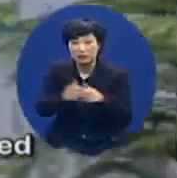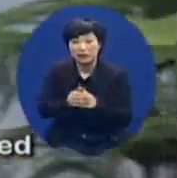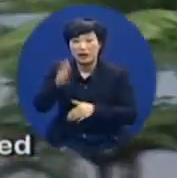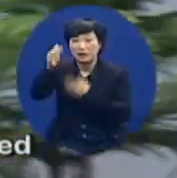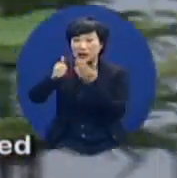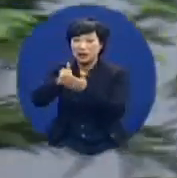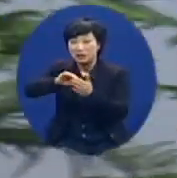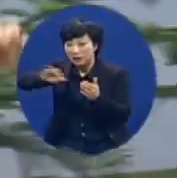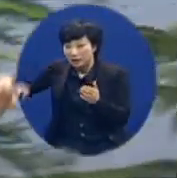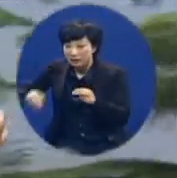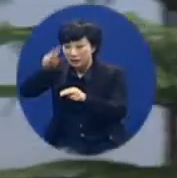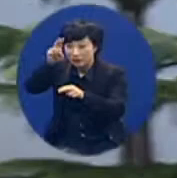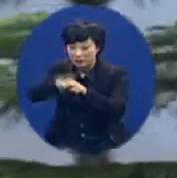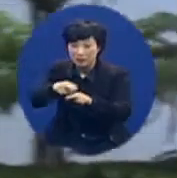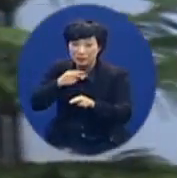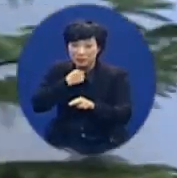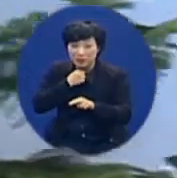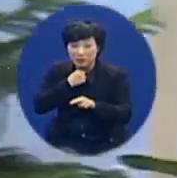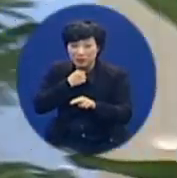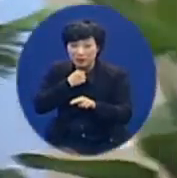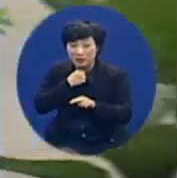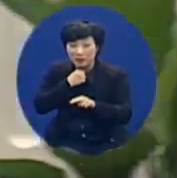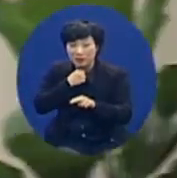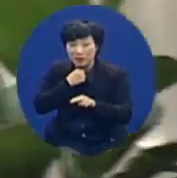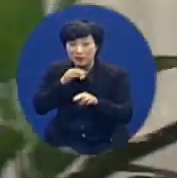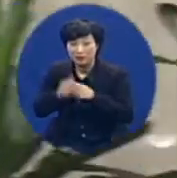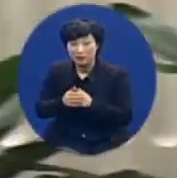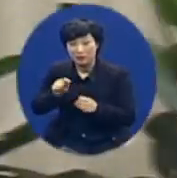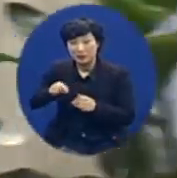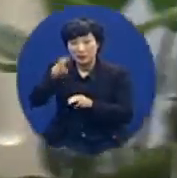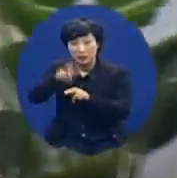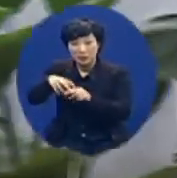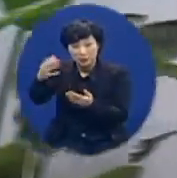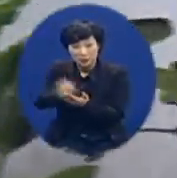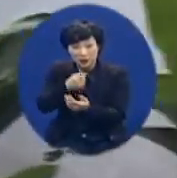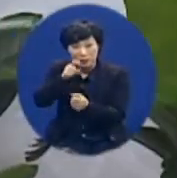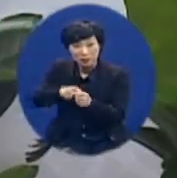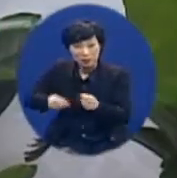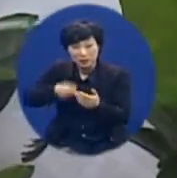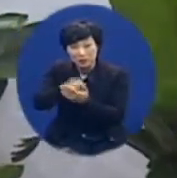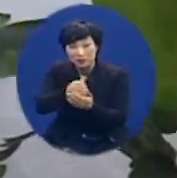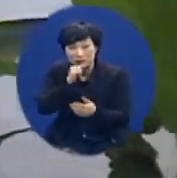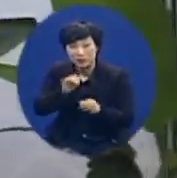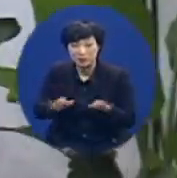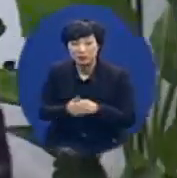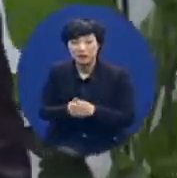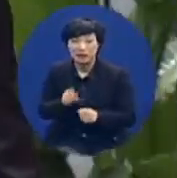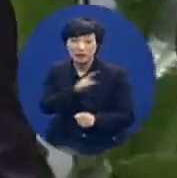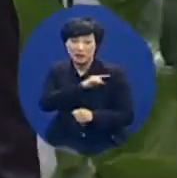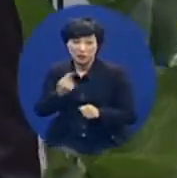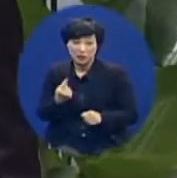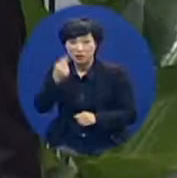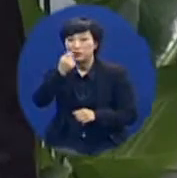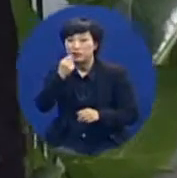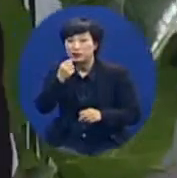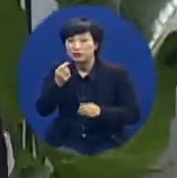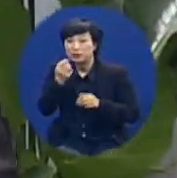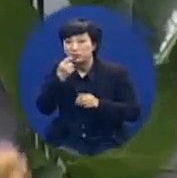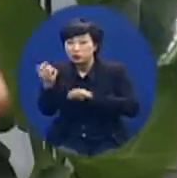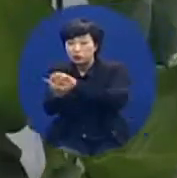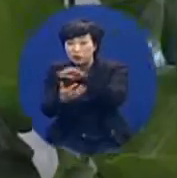하나님 자리를 아주 뺏으려고 작정하고 가장 높은 구름위에 물뿌리